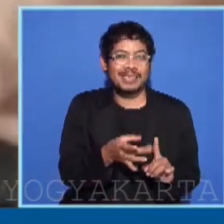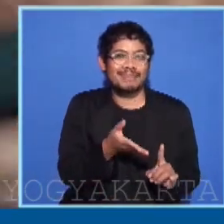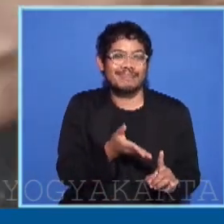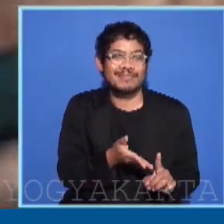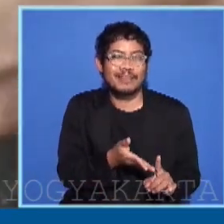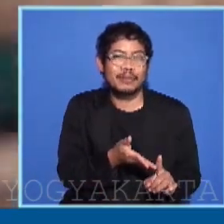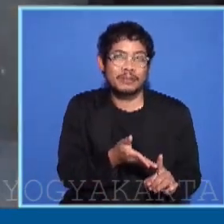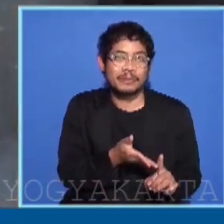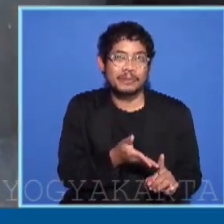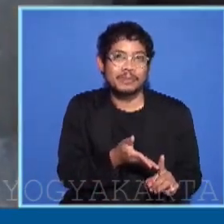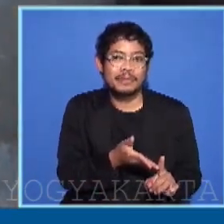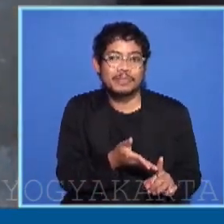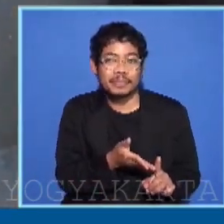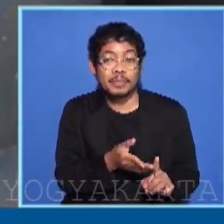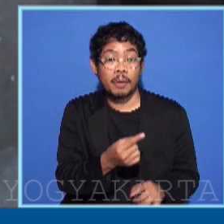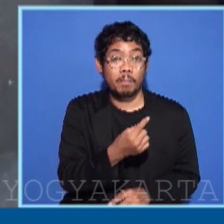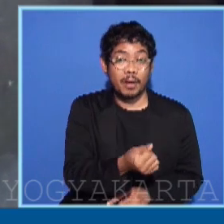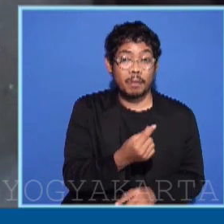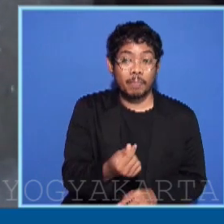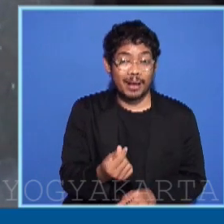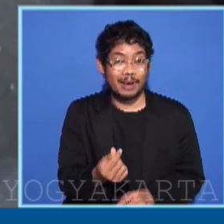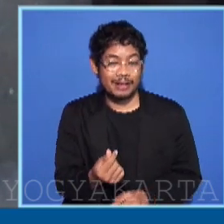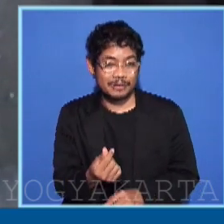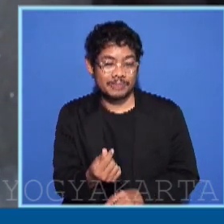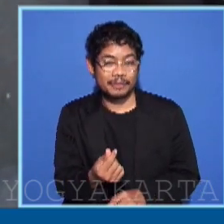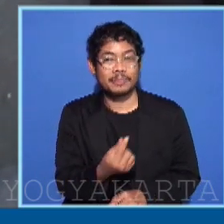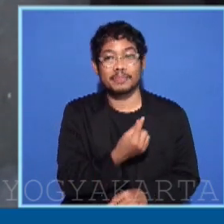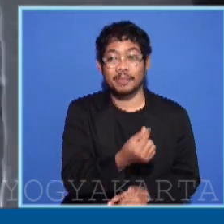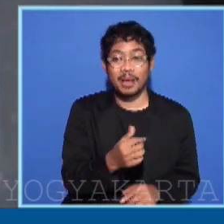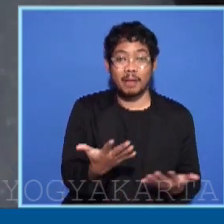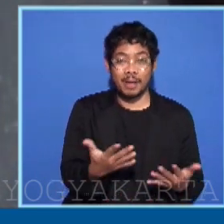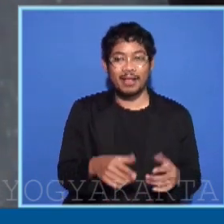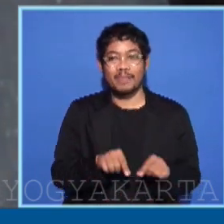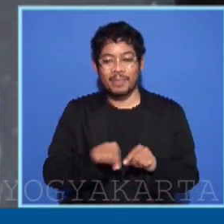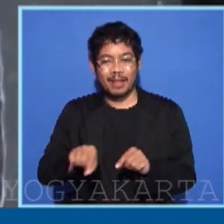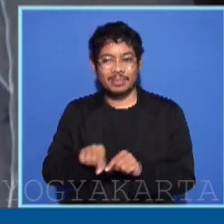endangan pumirantos tetanang